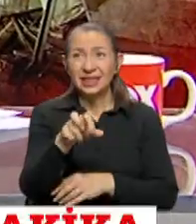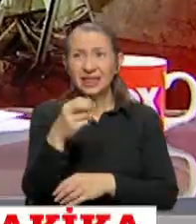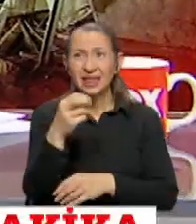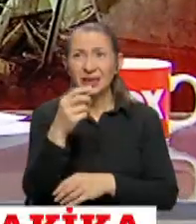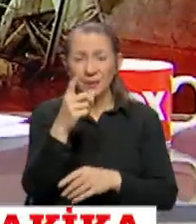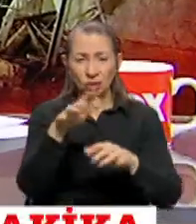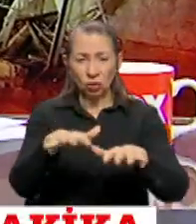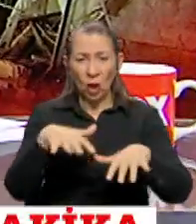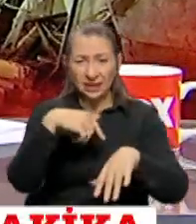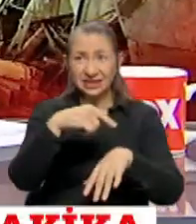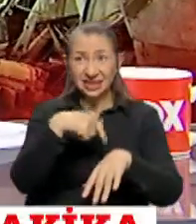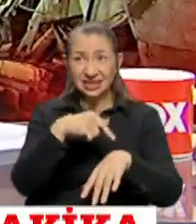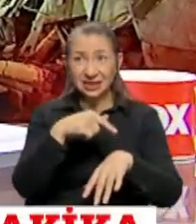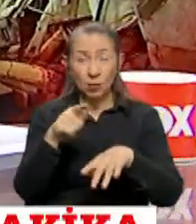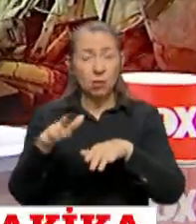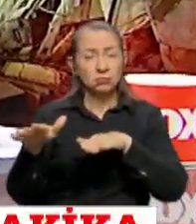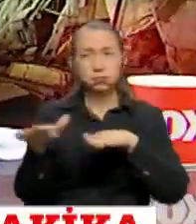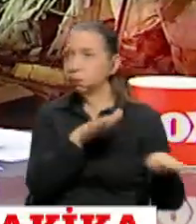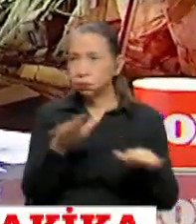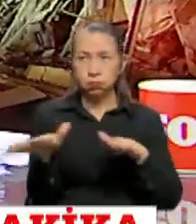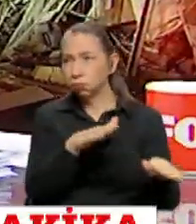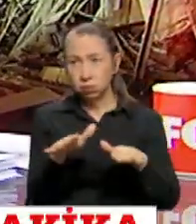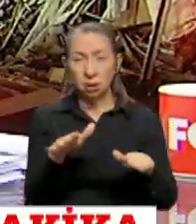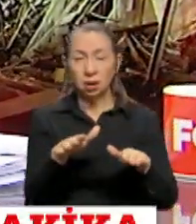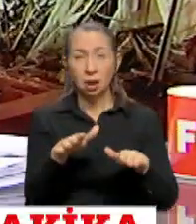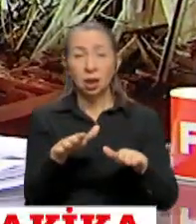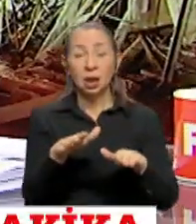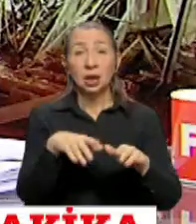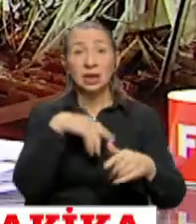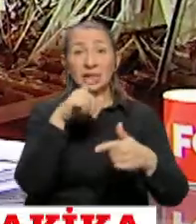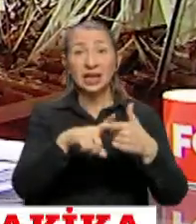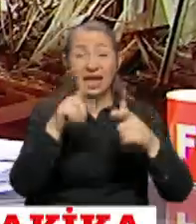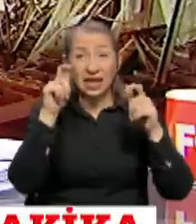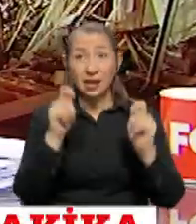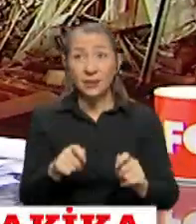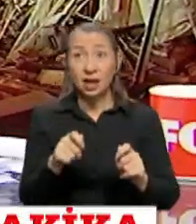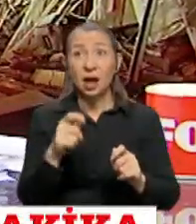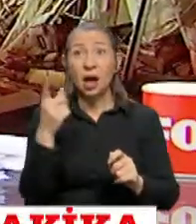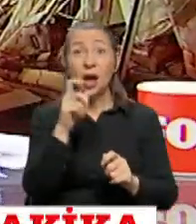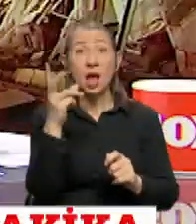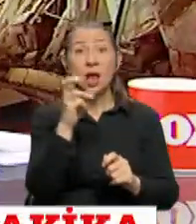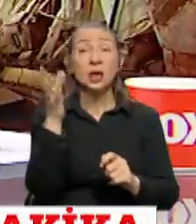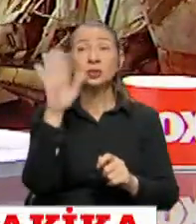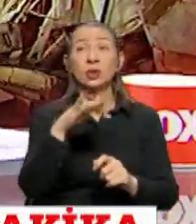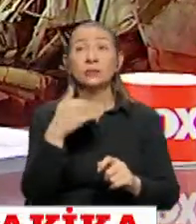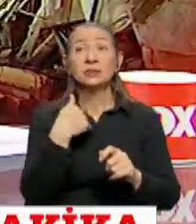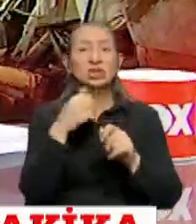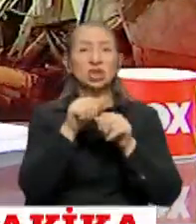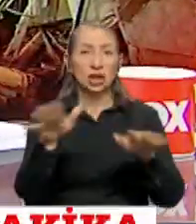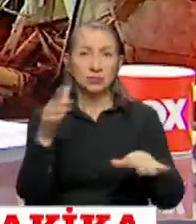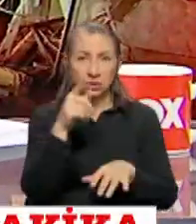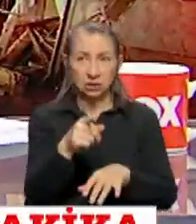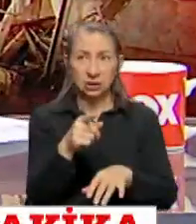dair bir tören sırasında bu sarsıntı yaşanıyor. Ardından yapılanları aylar sonra biz